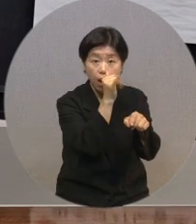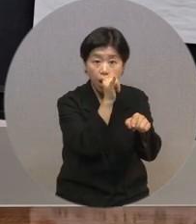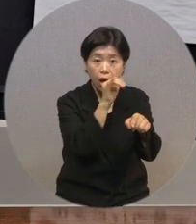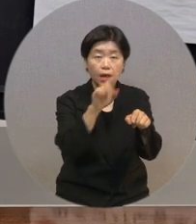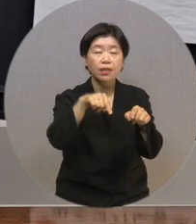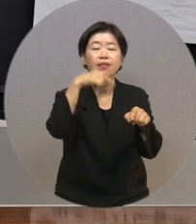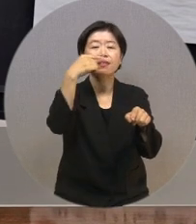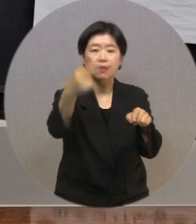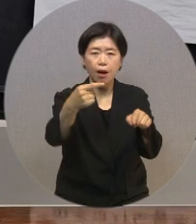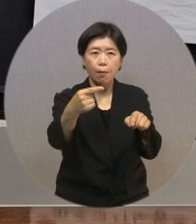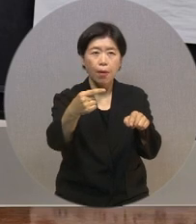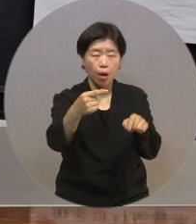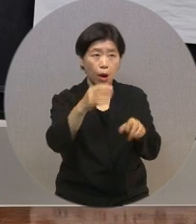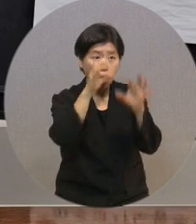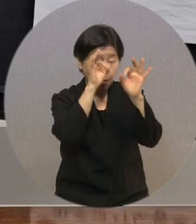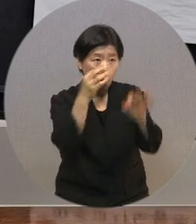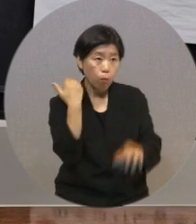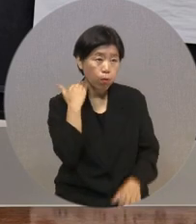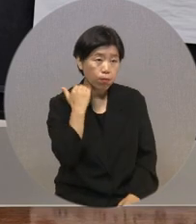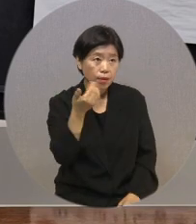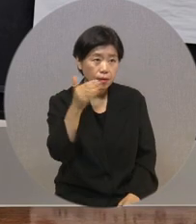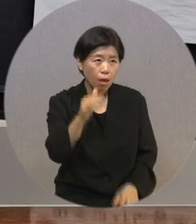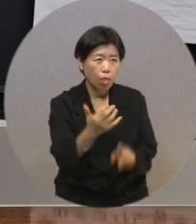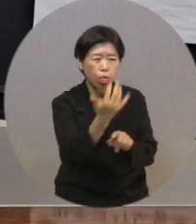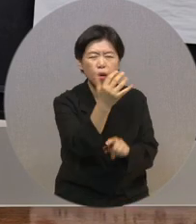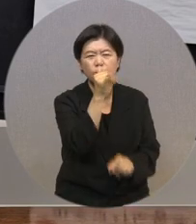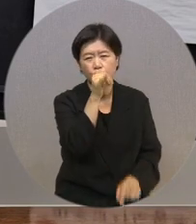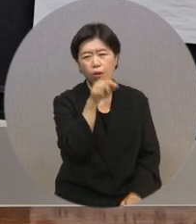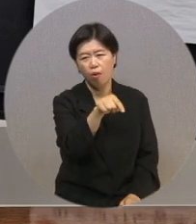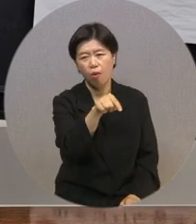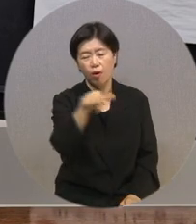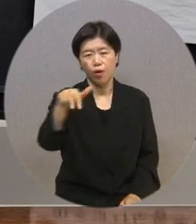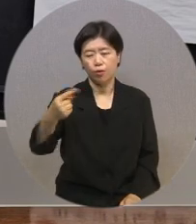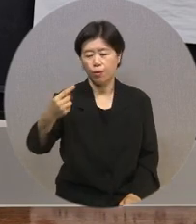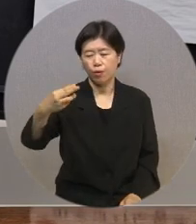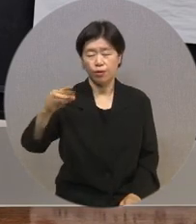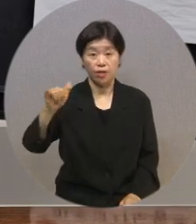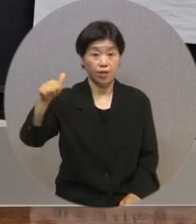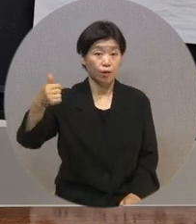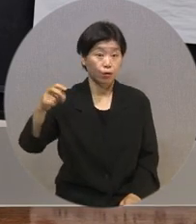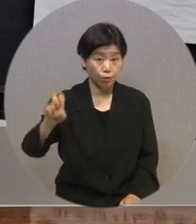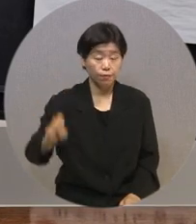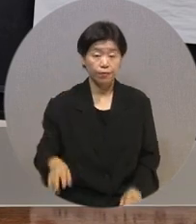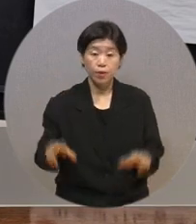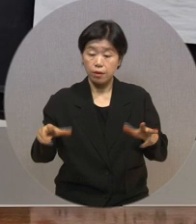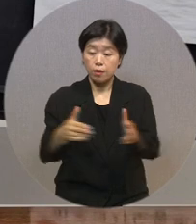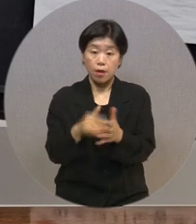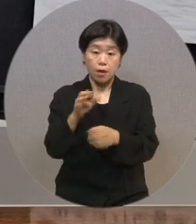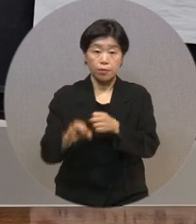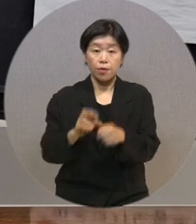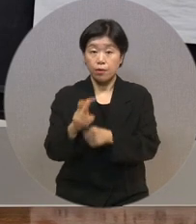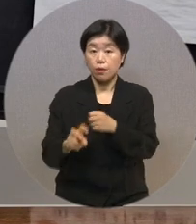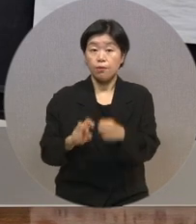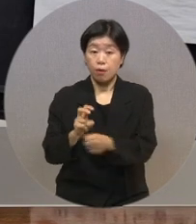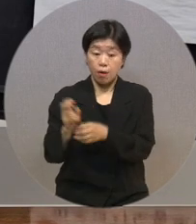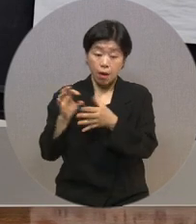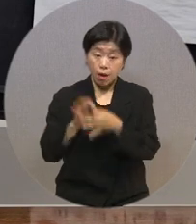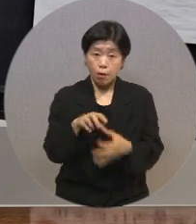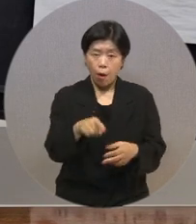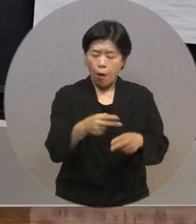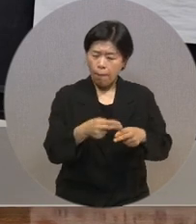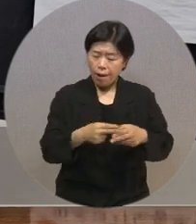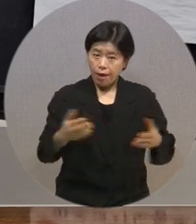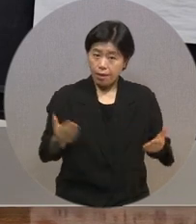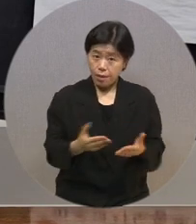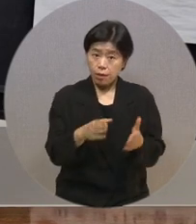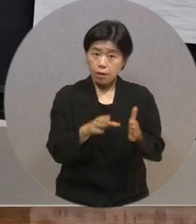물질이 조류흠입니다. 그렇기 때문에 저희가 지금까지 10년, 20년 이상 일해오면서